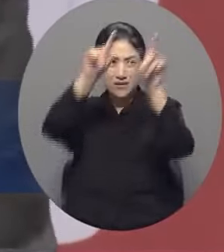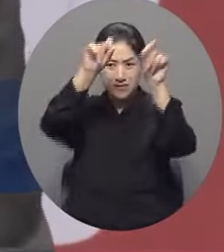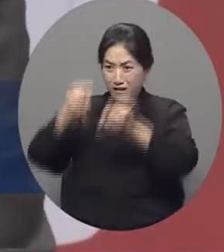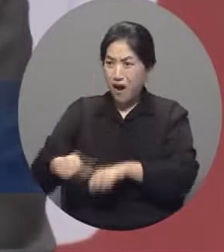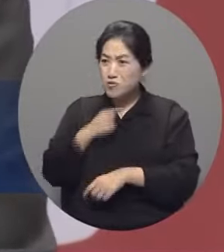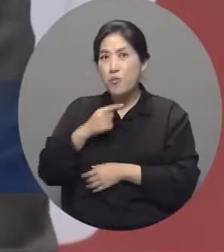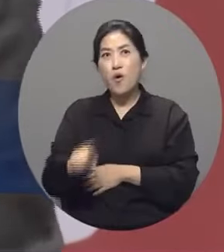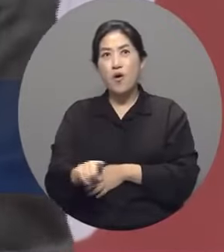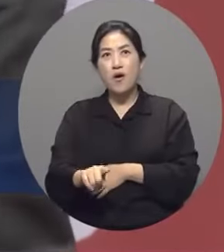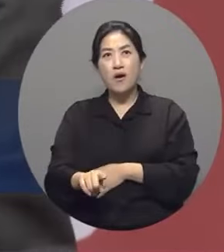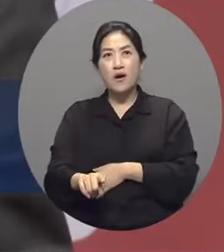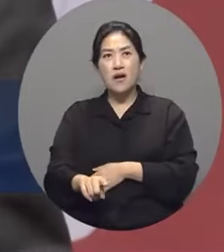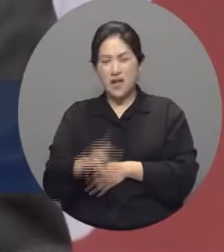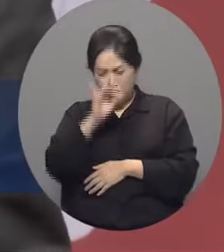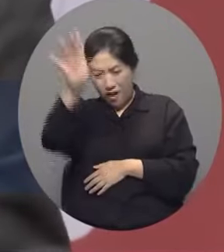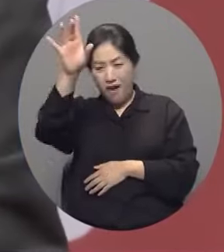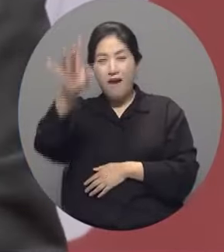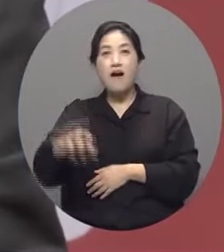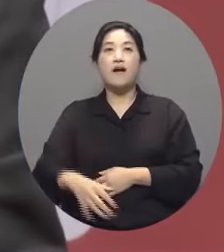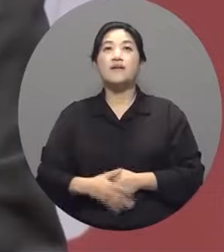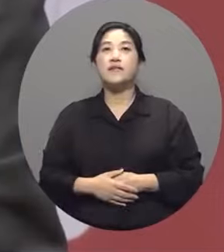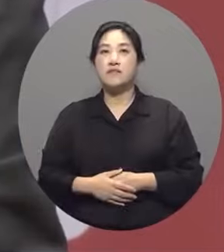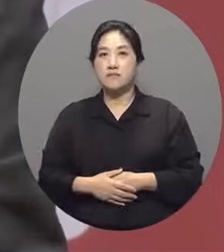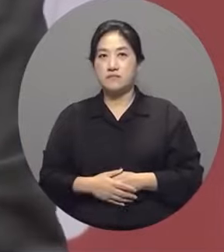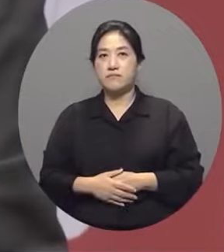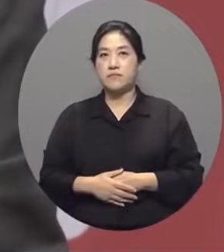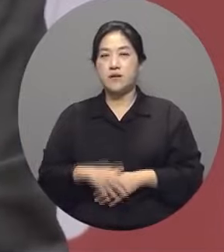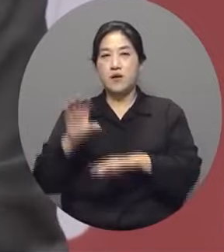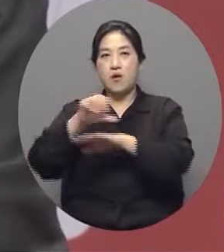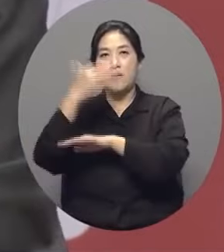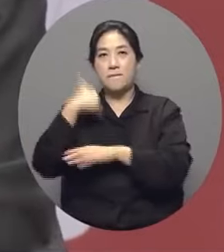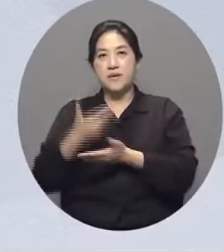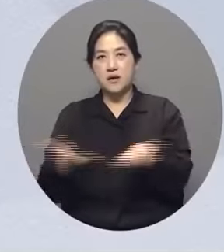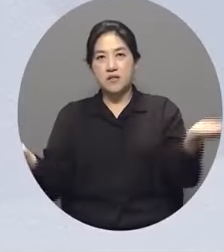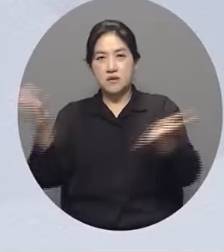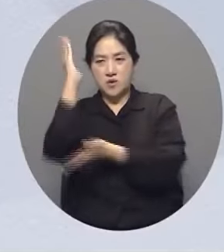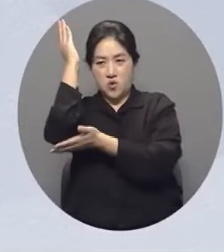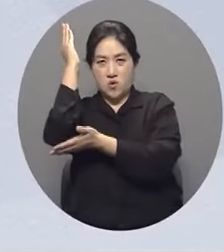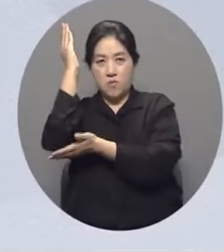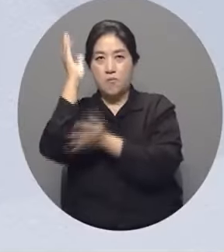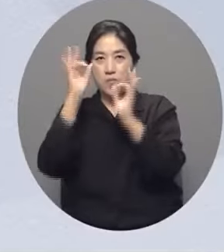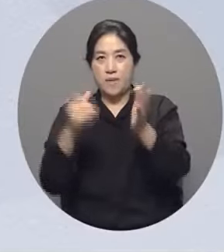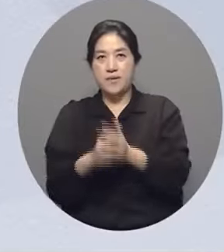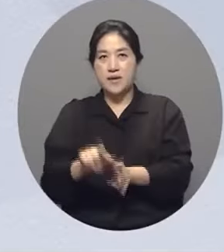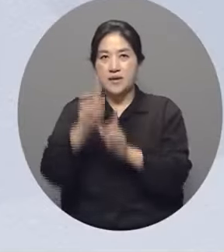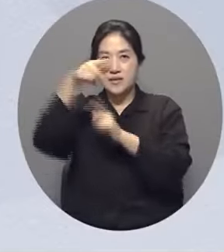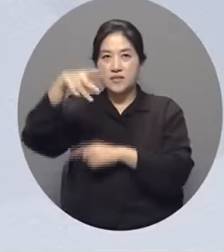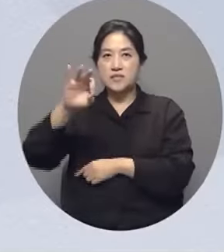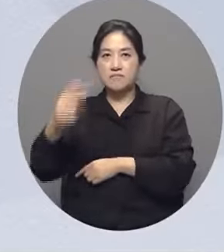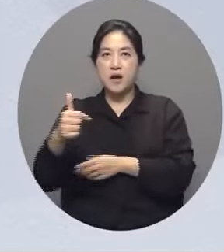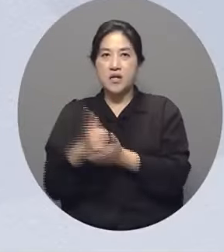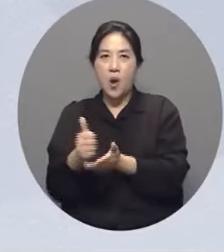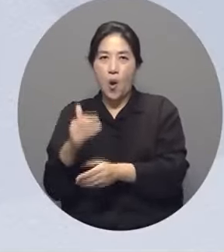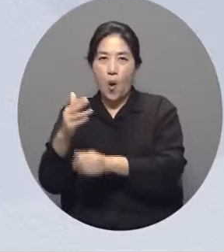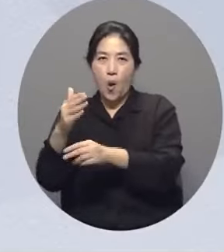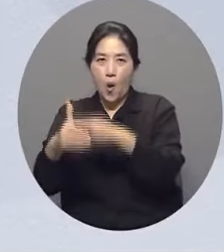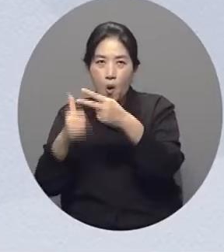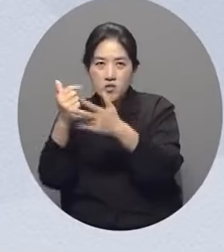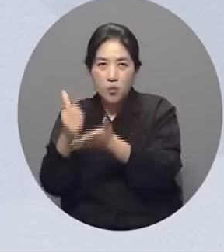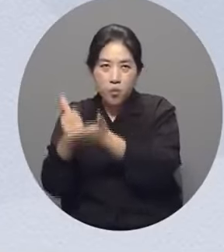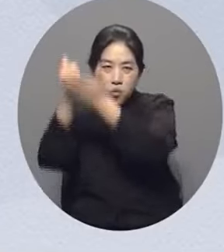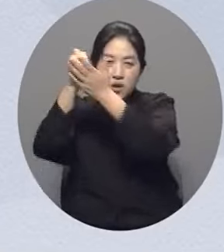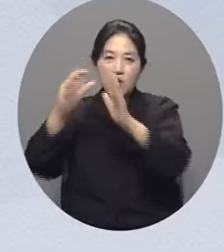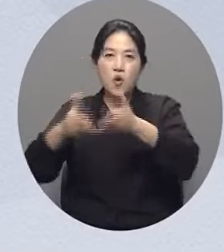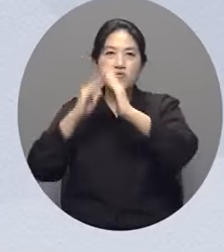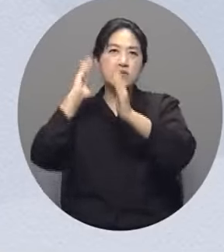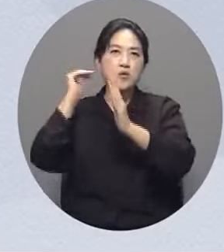그렇게 해야 되겠습니까? 언론에 미리 배포한 연설문에선 이승만 대통령을 신격화하여 건국